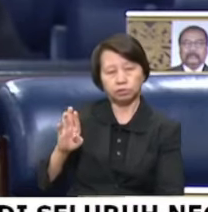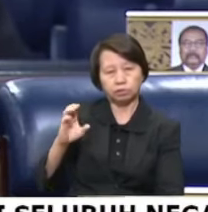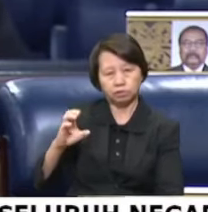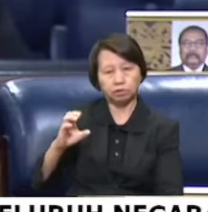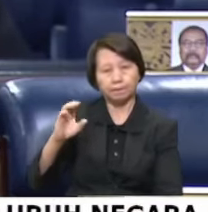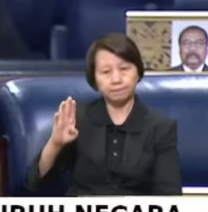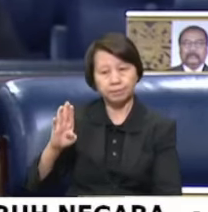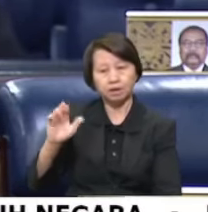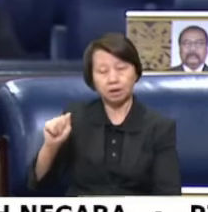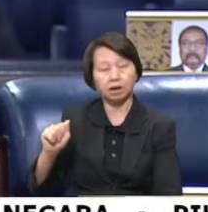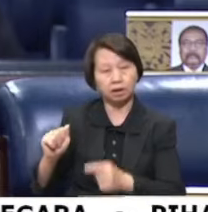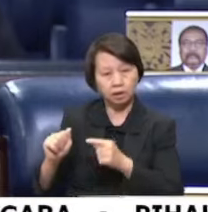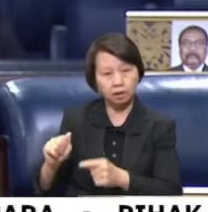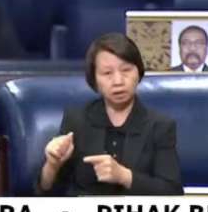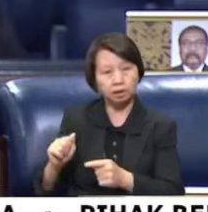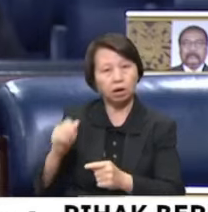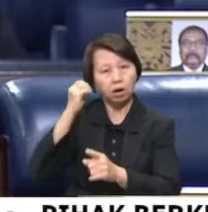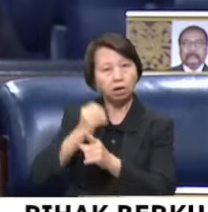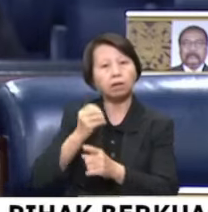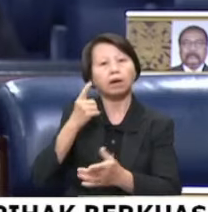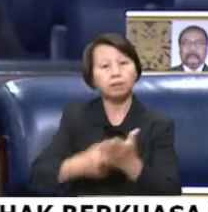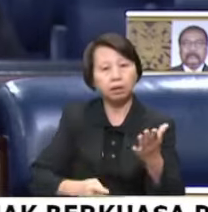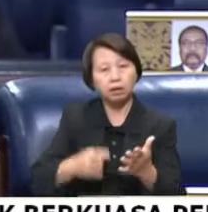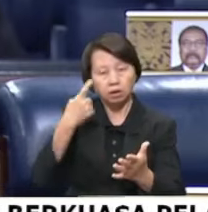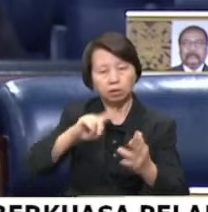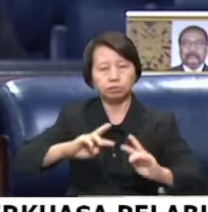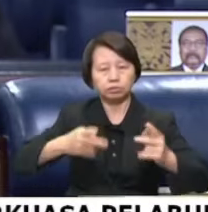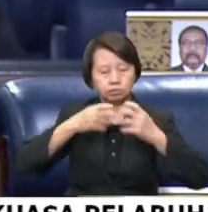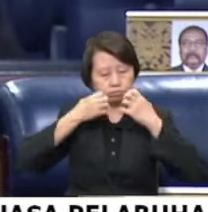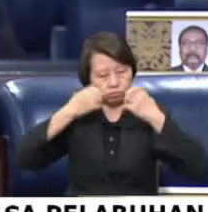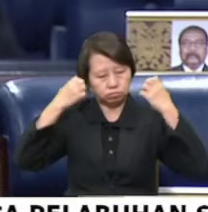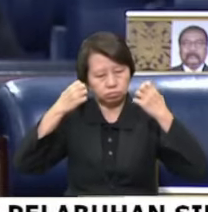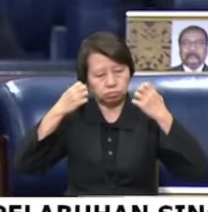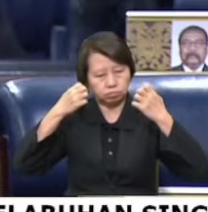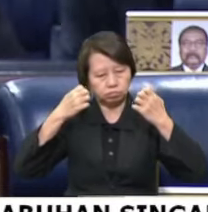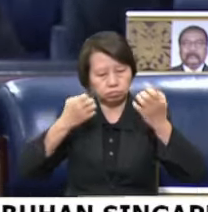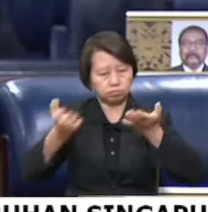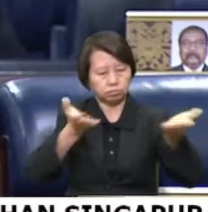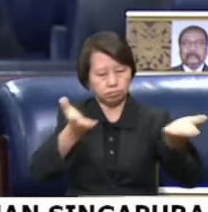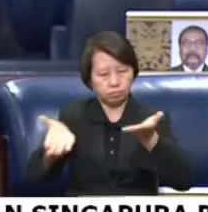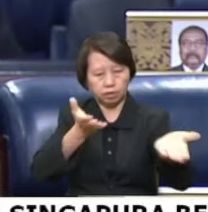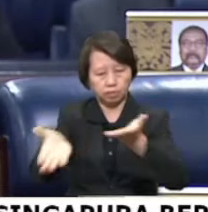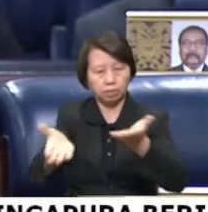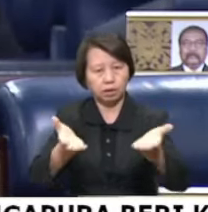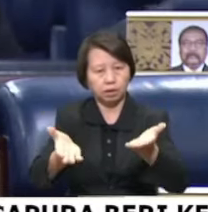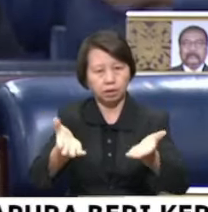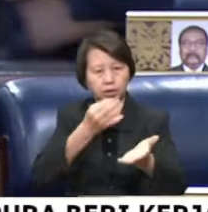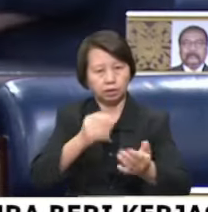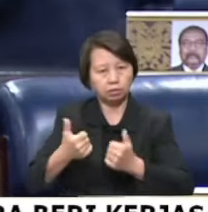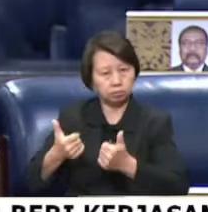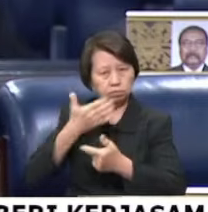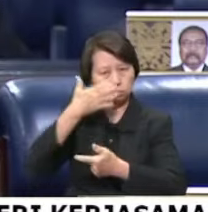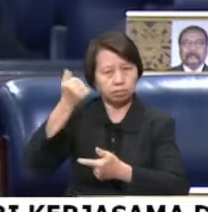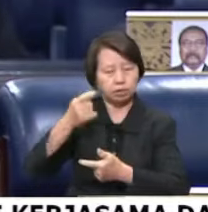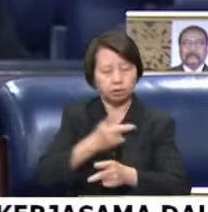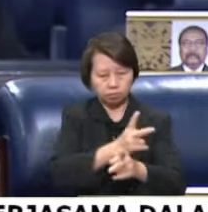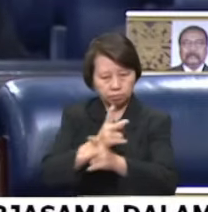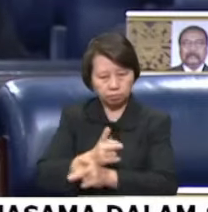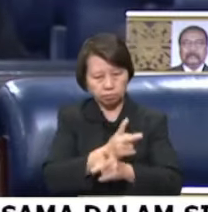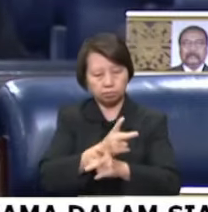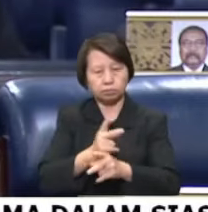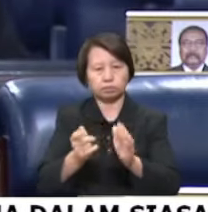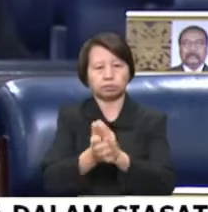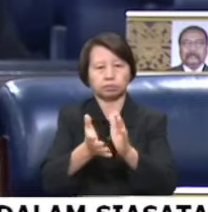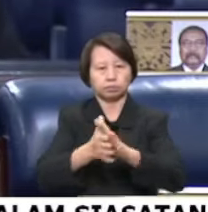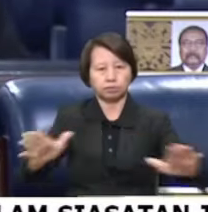meliputi perkara-perkara sepanjang berikut. Pertama, kita nak meningkatkan kecekapan penyampaian, perkhidmatan dan keberkesanan kawalan